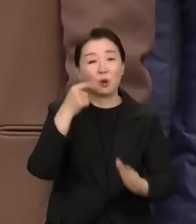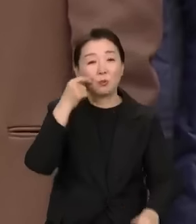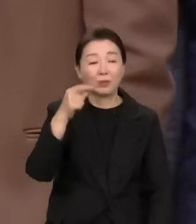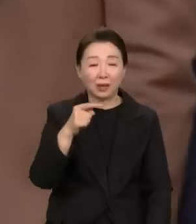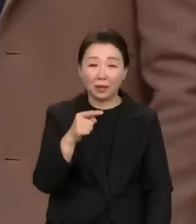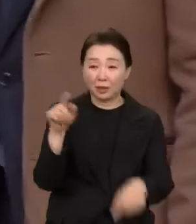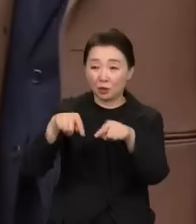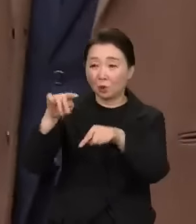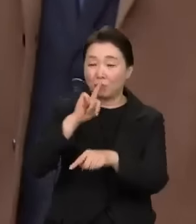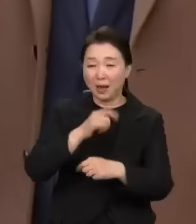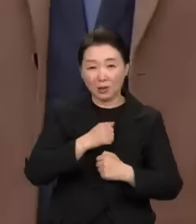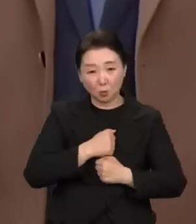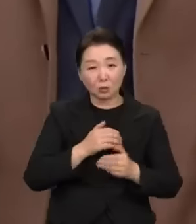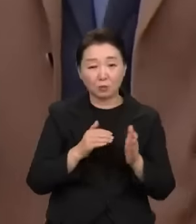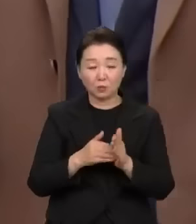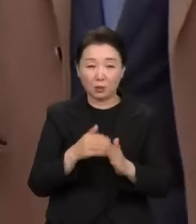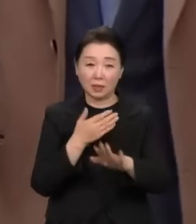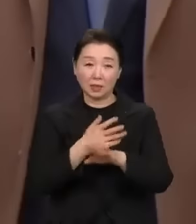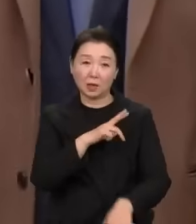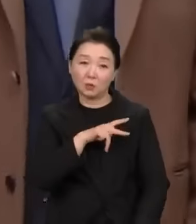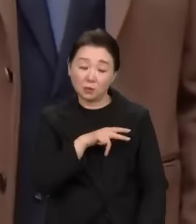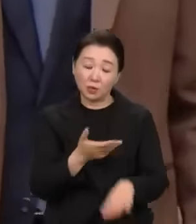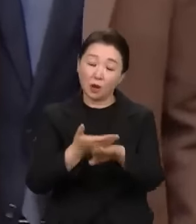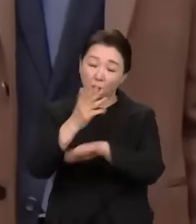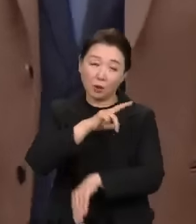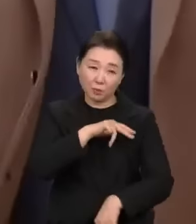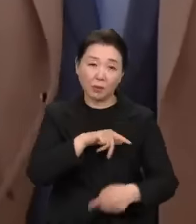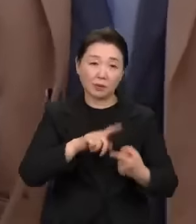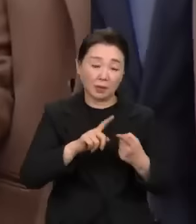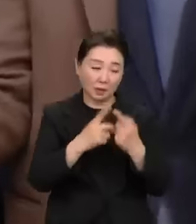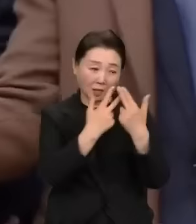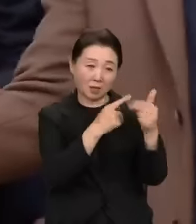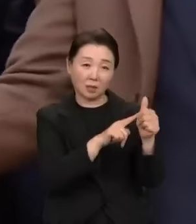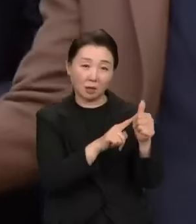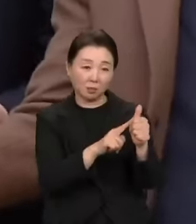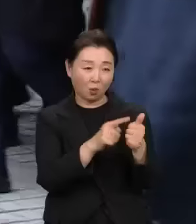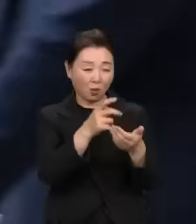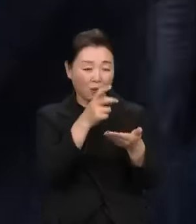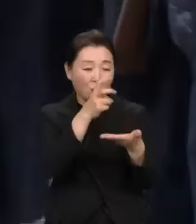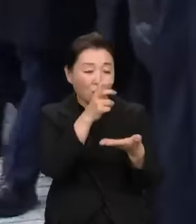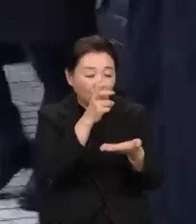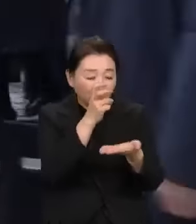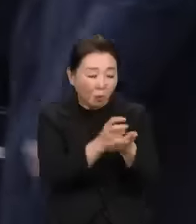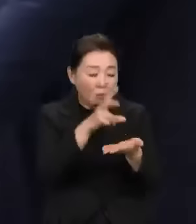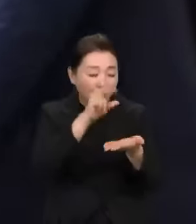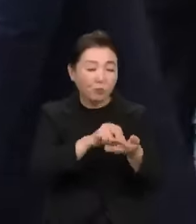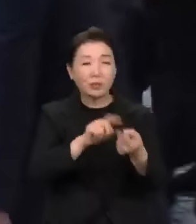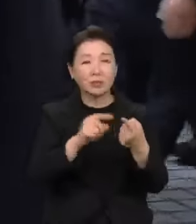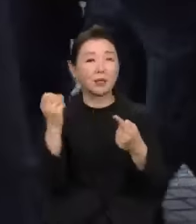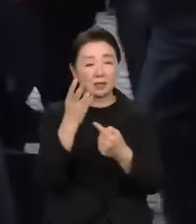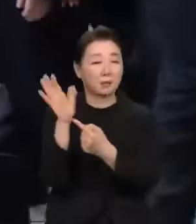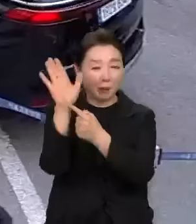아끼는 대신 다른 의원들이 나서 상급심까지 이 대표 사법 리스크를 다시 한번 부각시키는 걸로